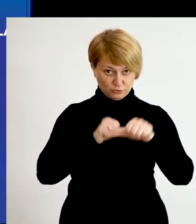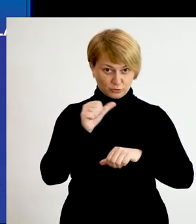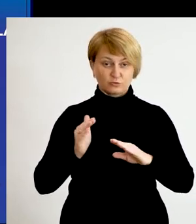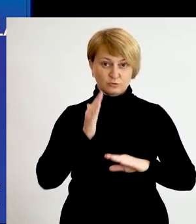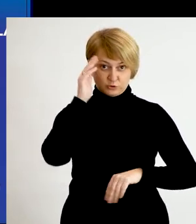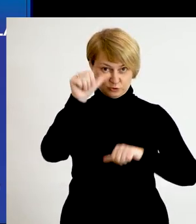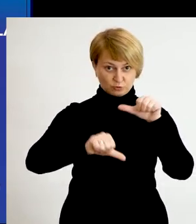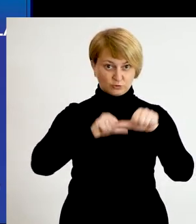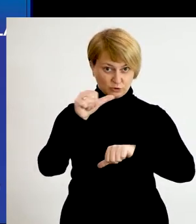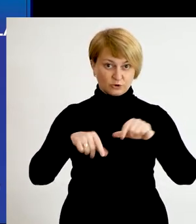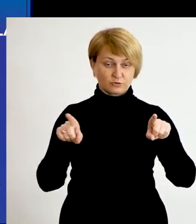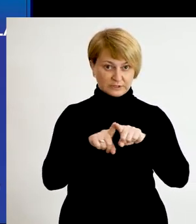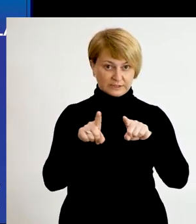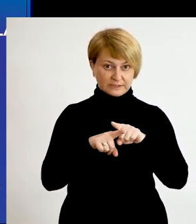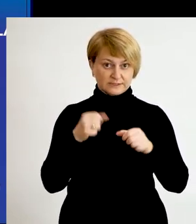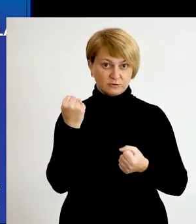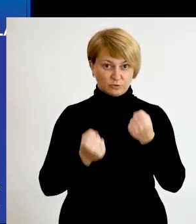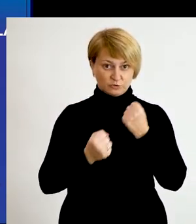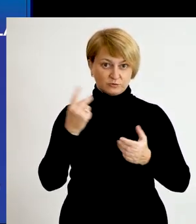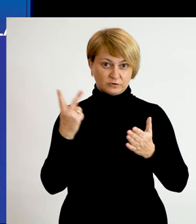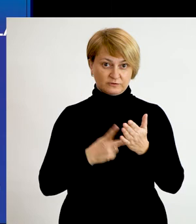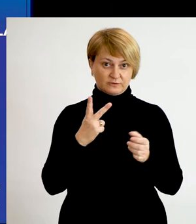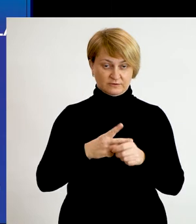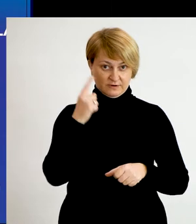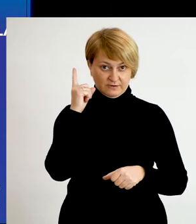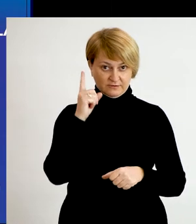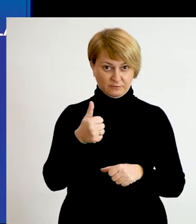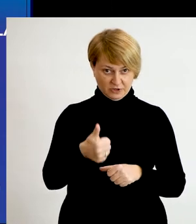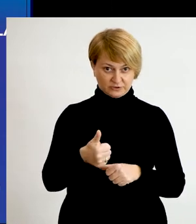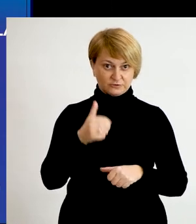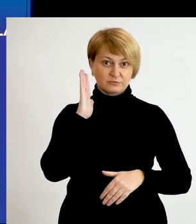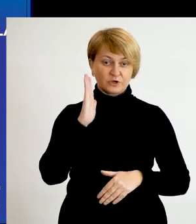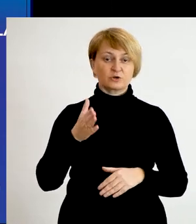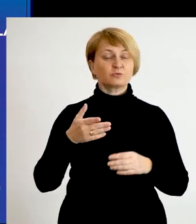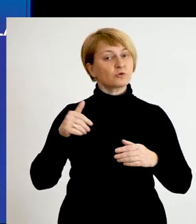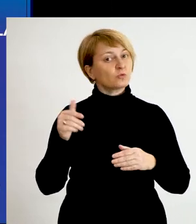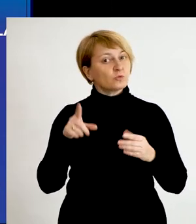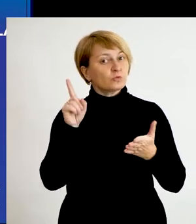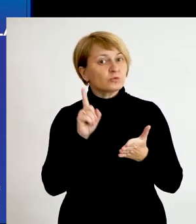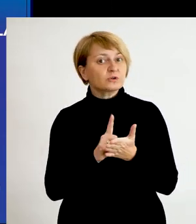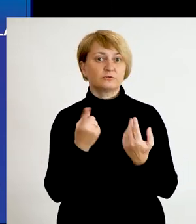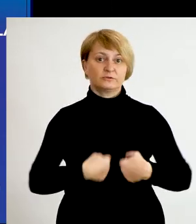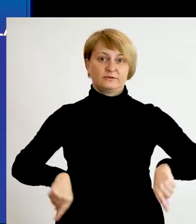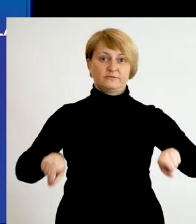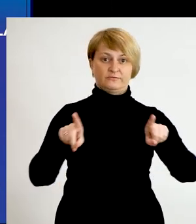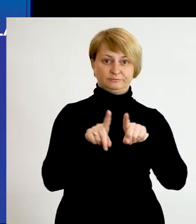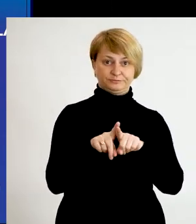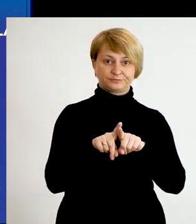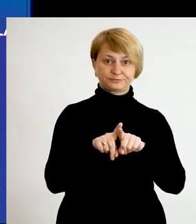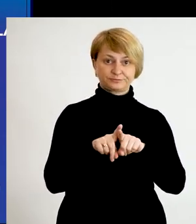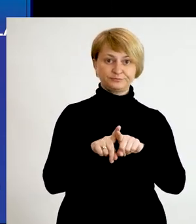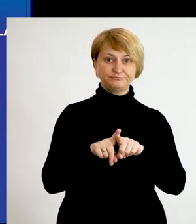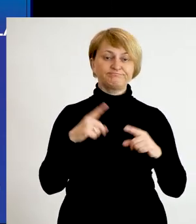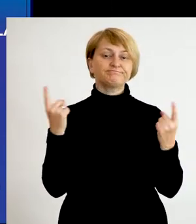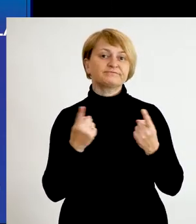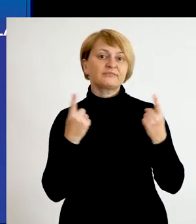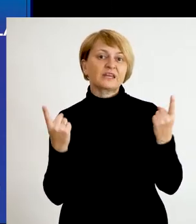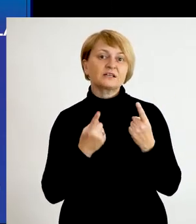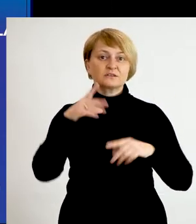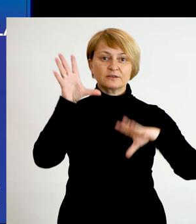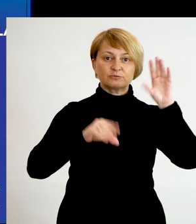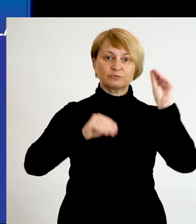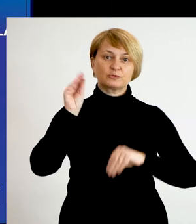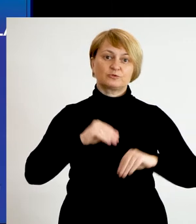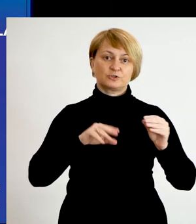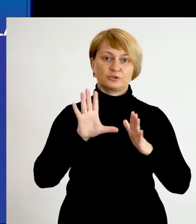który w przyszłym roku taki może być, miało miejsce, miało mieć możliwość realizacji. Na sytuację budżetu